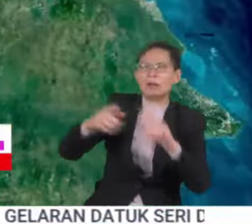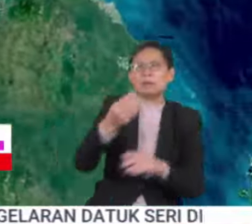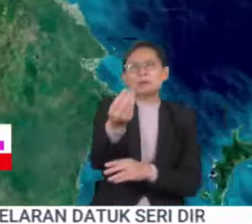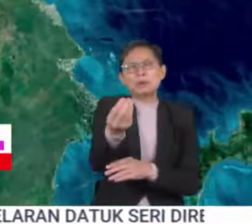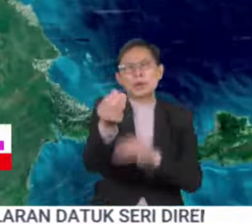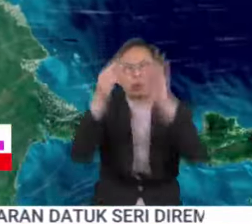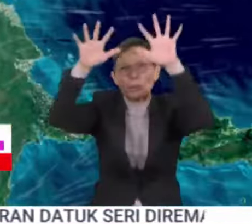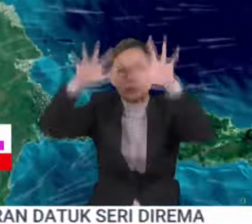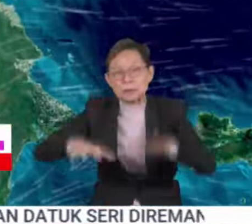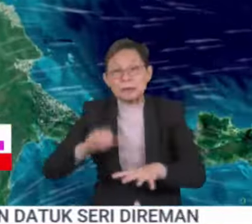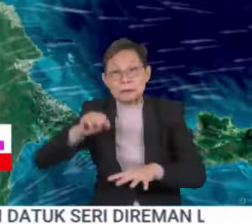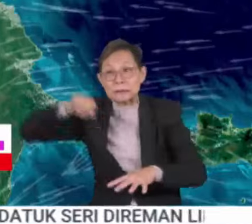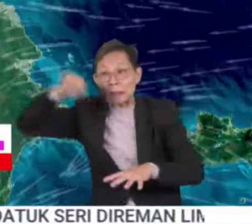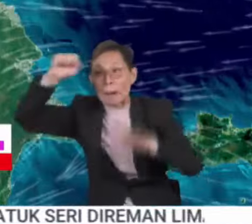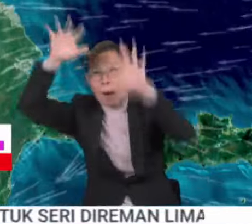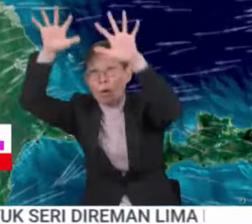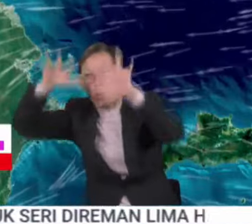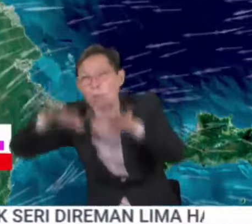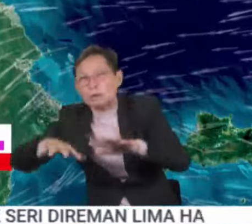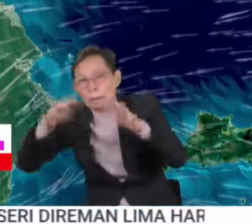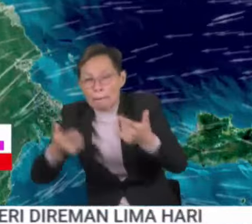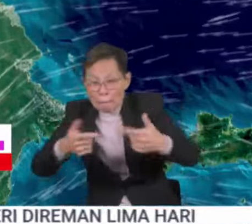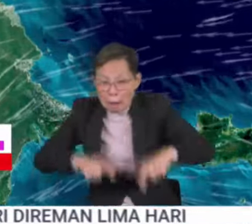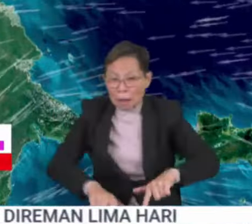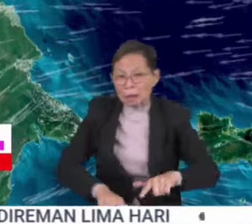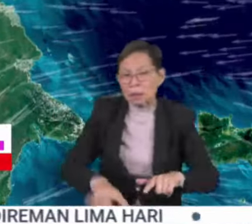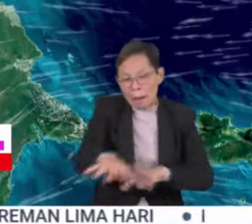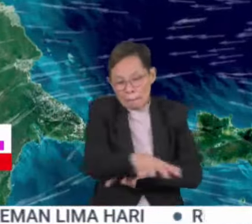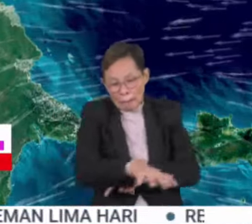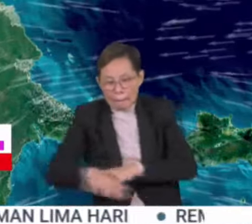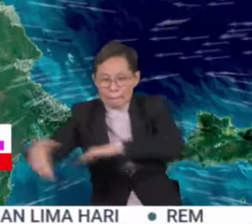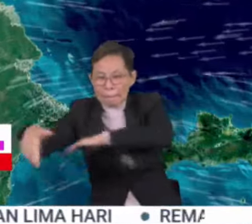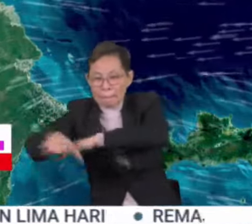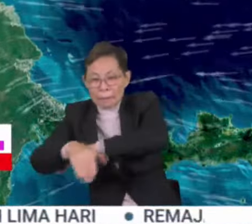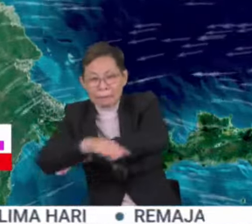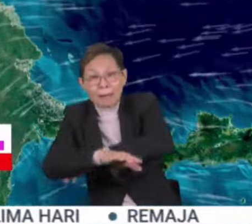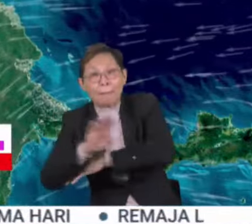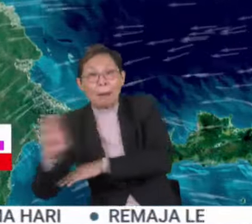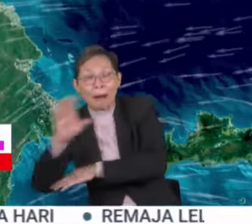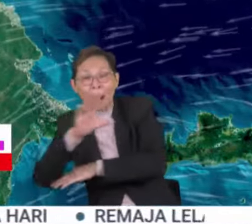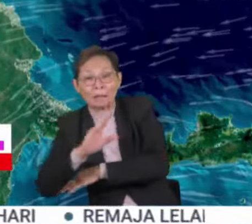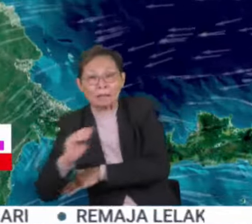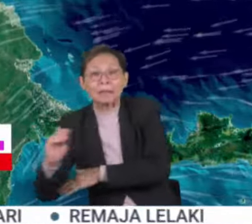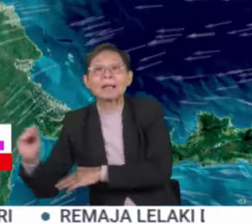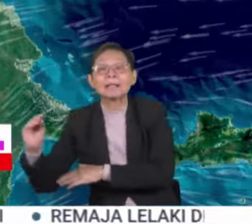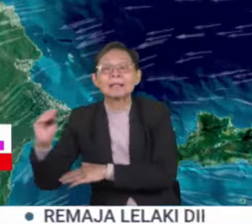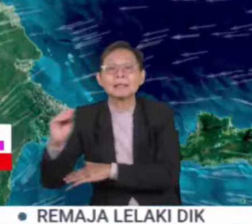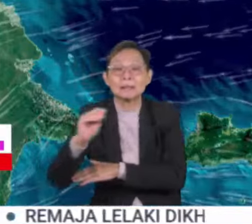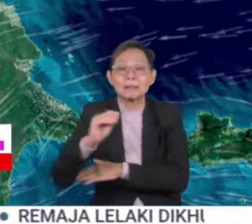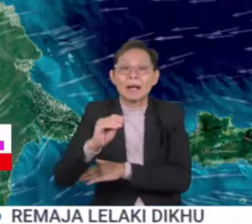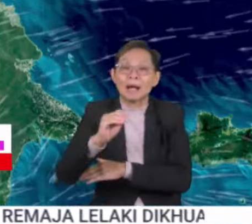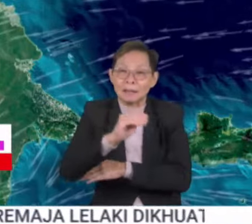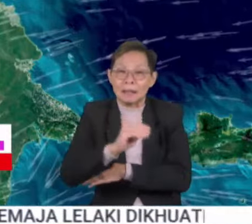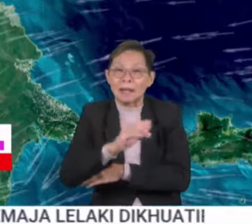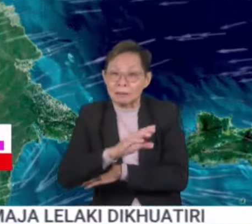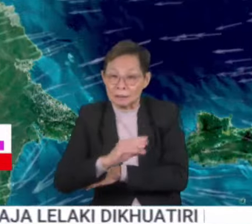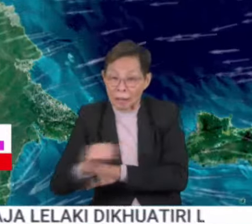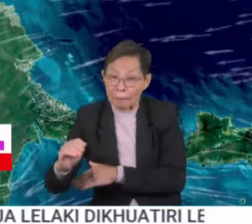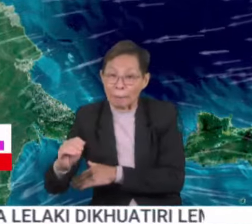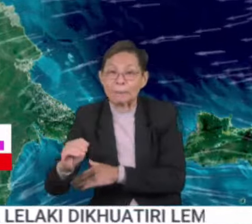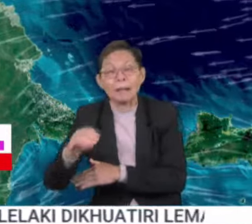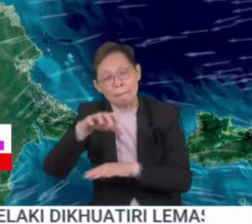di negeri Sabah yang mana keadaan hujan kini hanya berlaku di sekitar pantai barat dan juga di bahagian pedalaman sahaja.